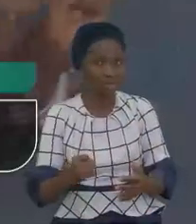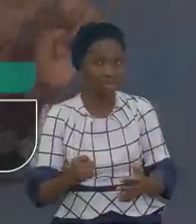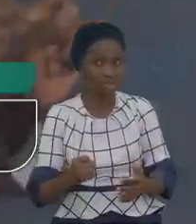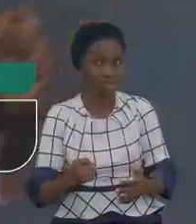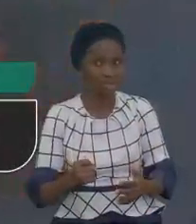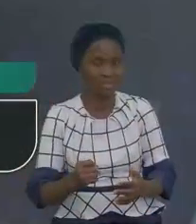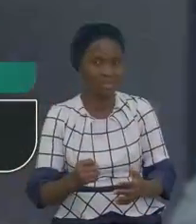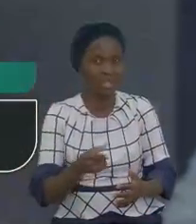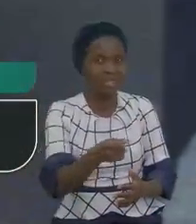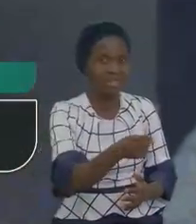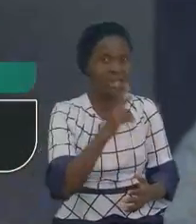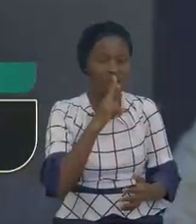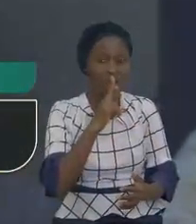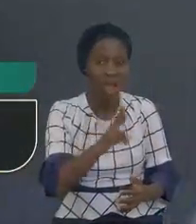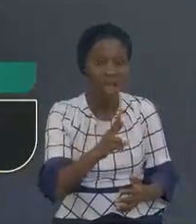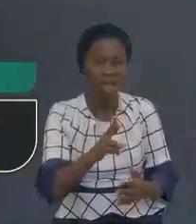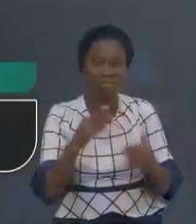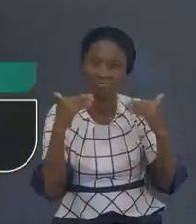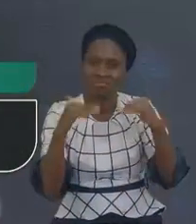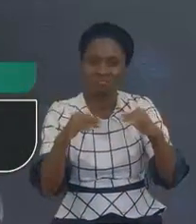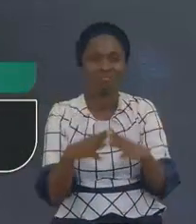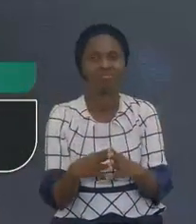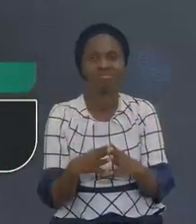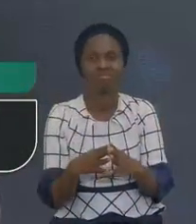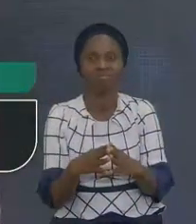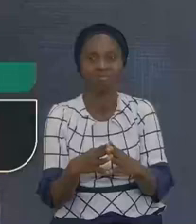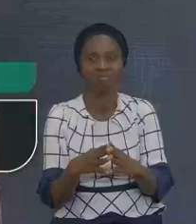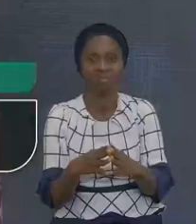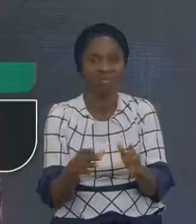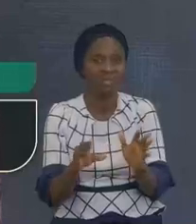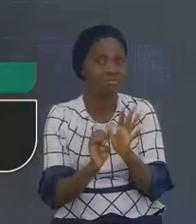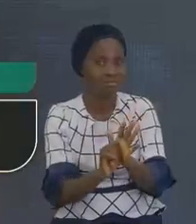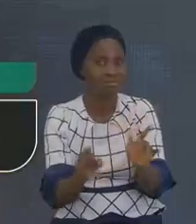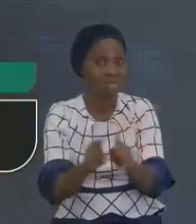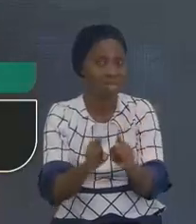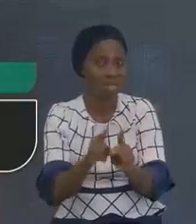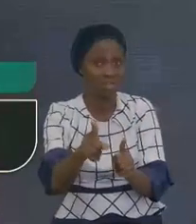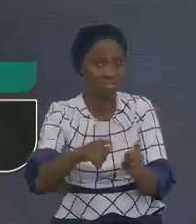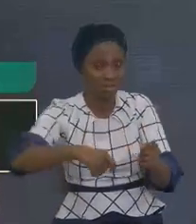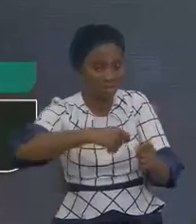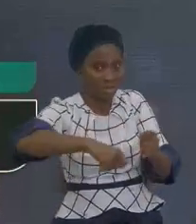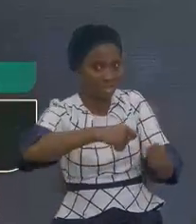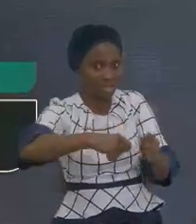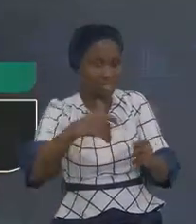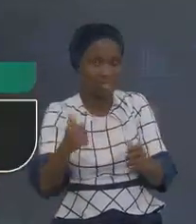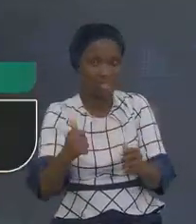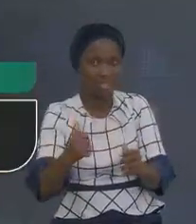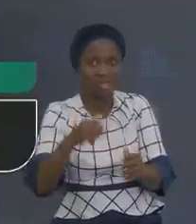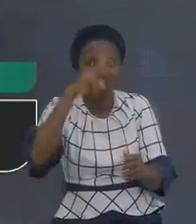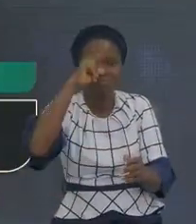C'est comme si vous attachez un cabri. Vous l'attachez à un poteau.